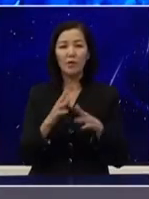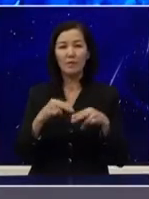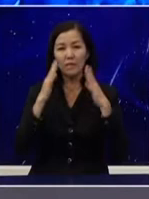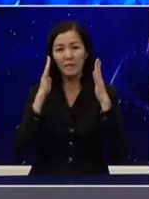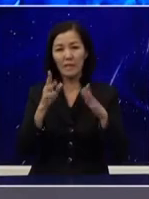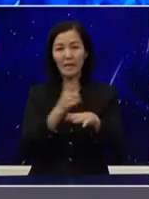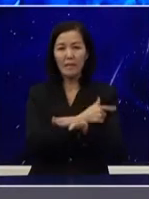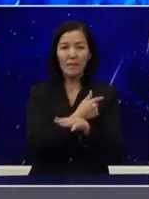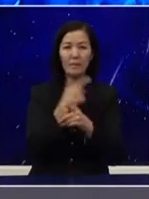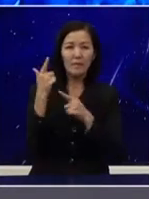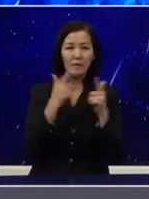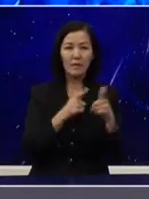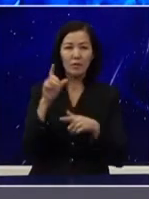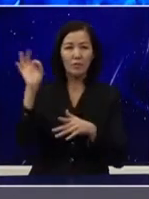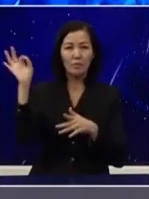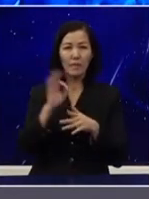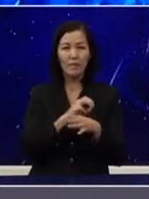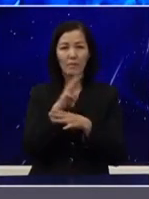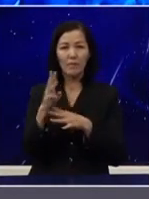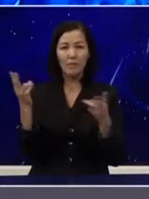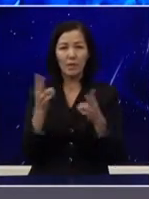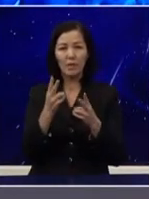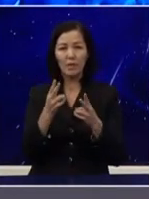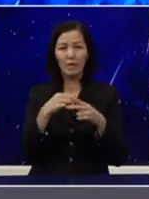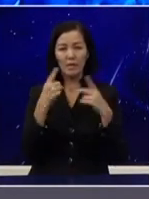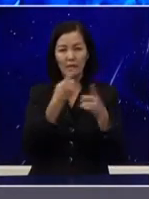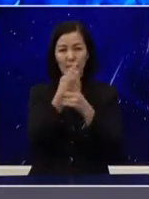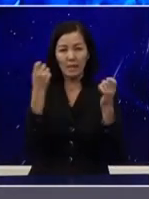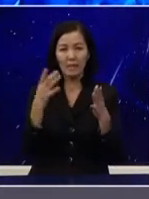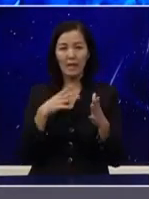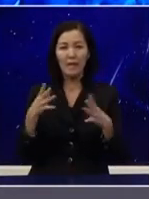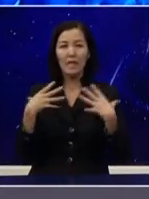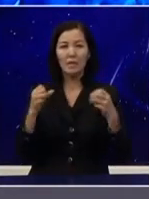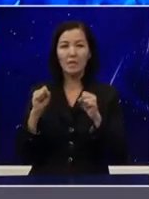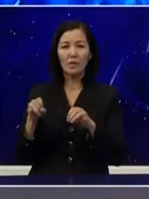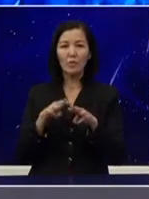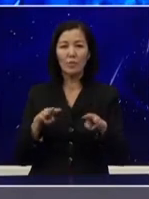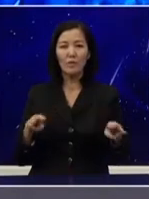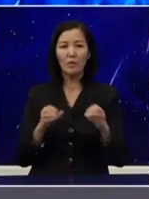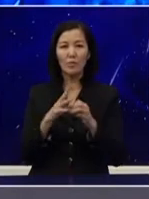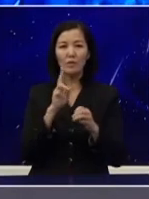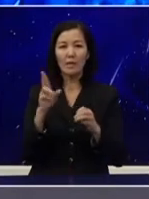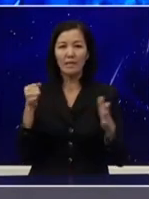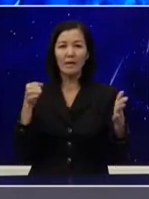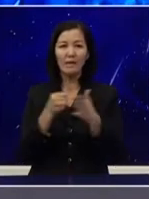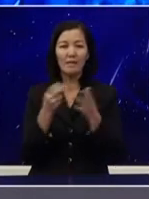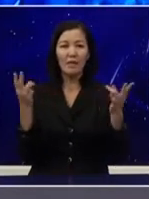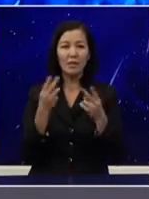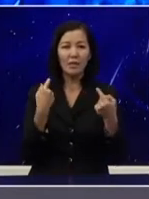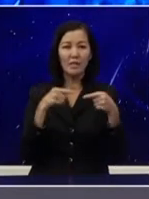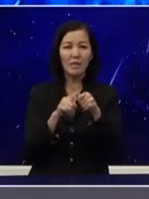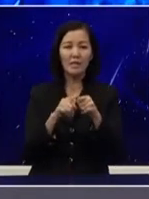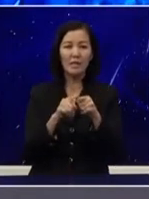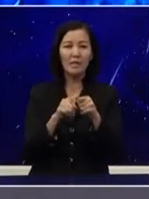отырып, медициналық дайындықты 100% қамтамасыз ету қажет екенін ескертті. Денсаулық сақтау министрлігіне 15 қазанға дейін